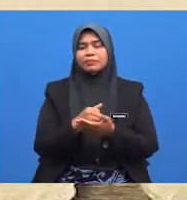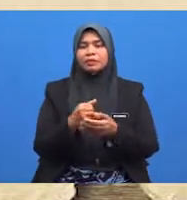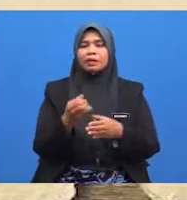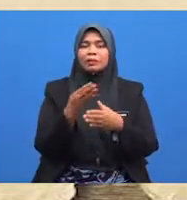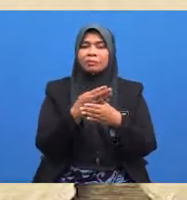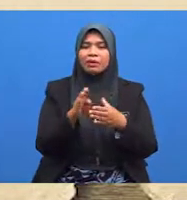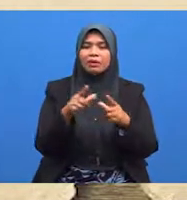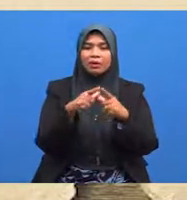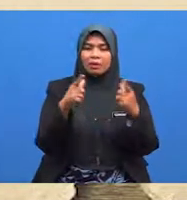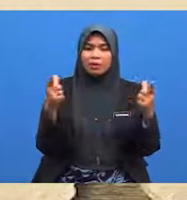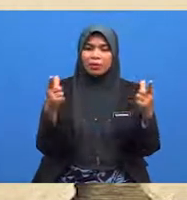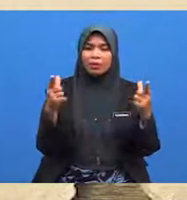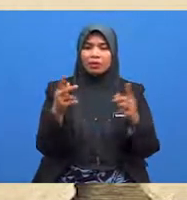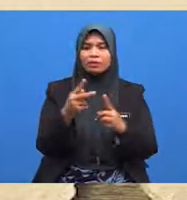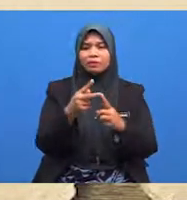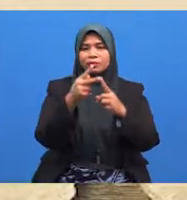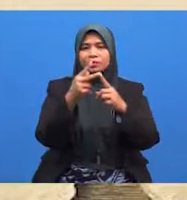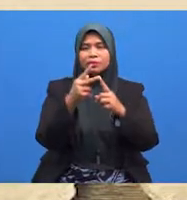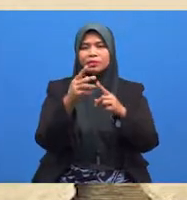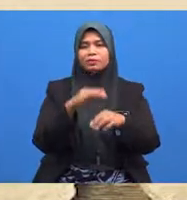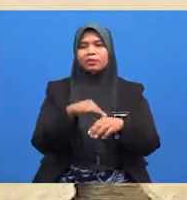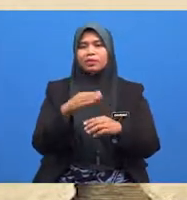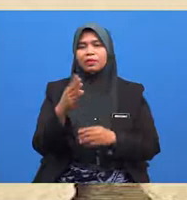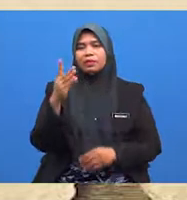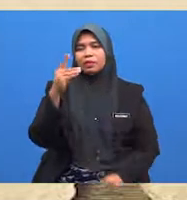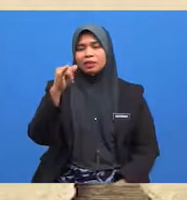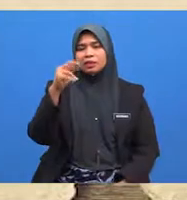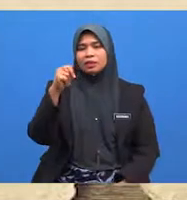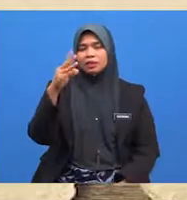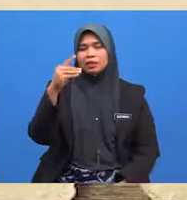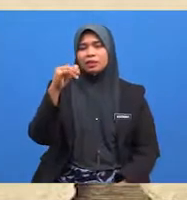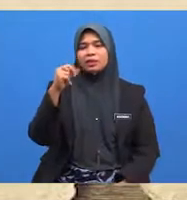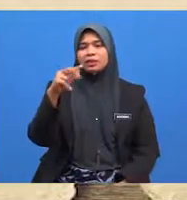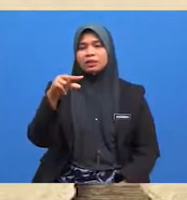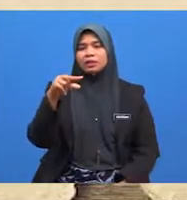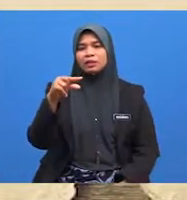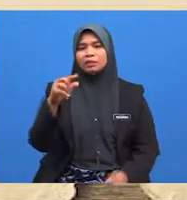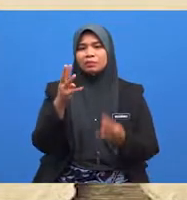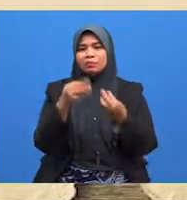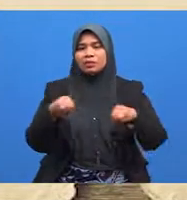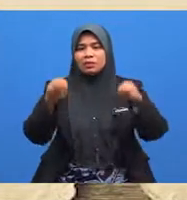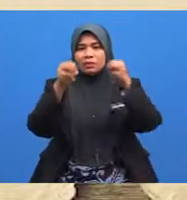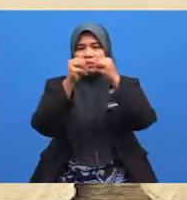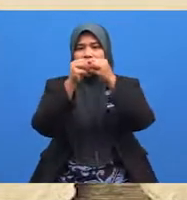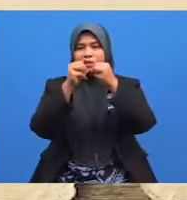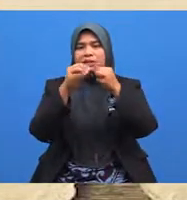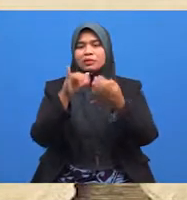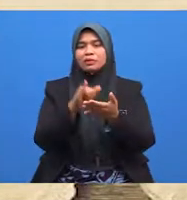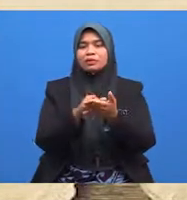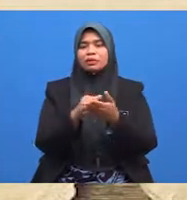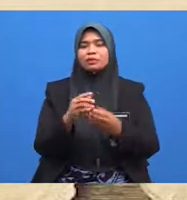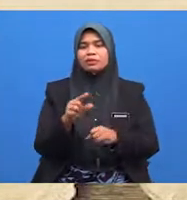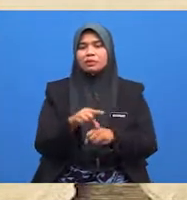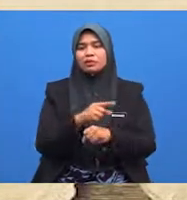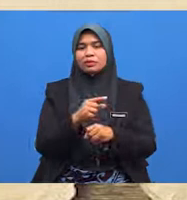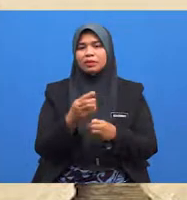permukaan bahagian dalam Masjid Mutiara. Manakala di bahagian luar khususnya pada dinding Masjid